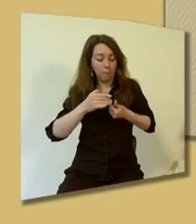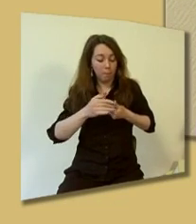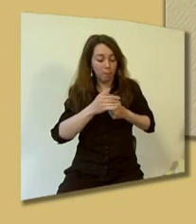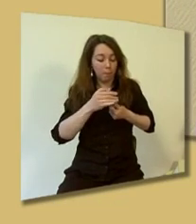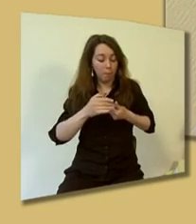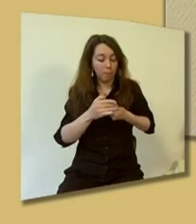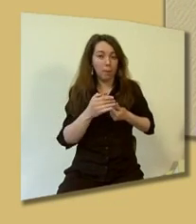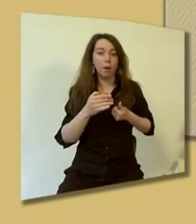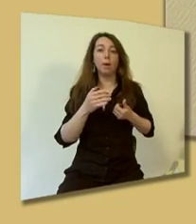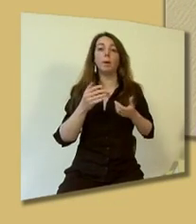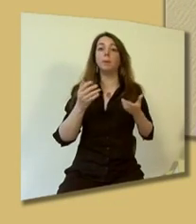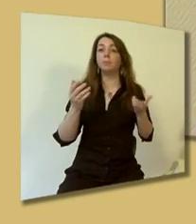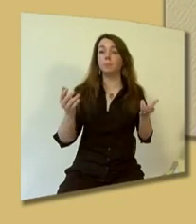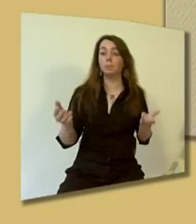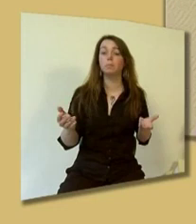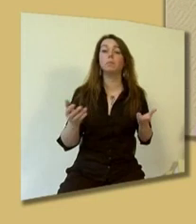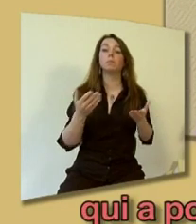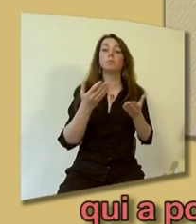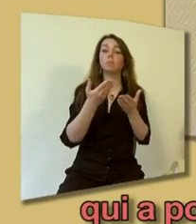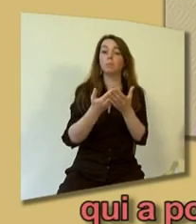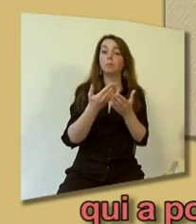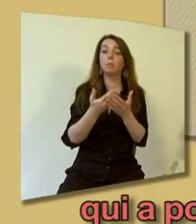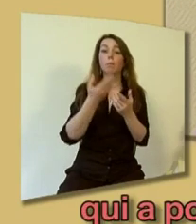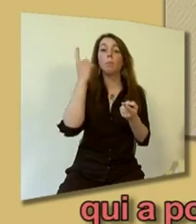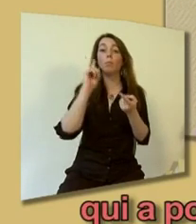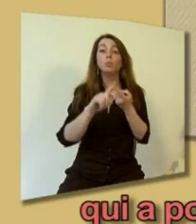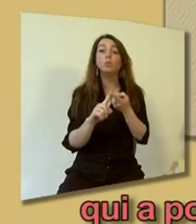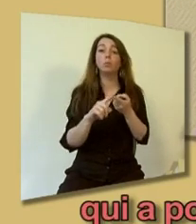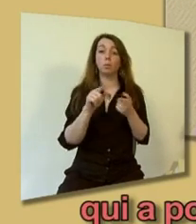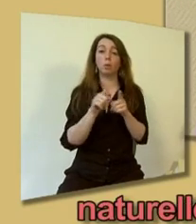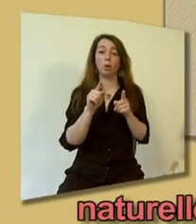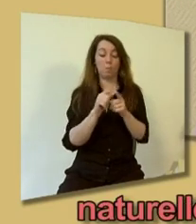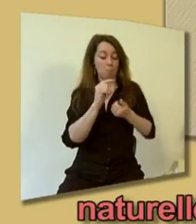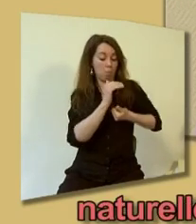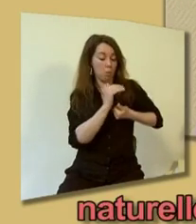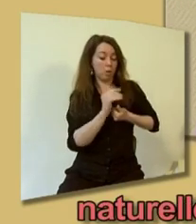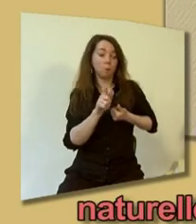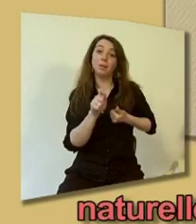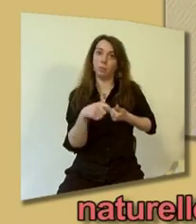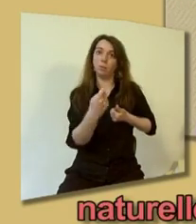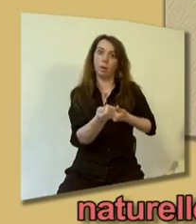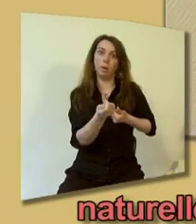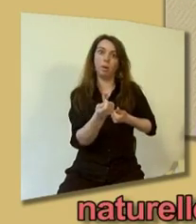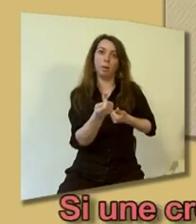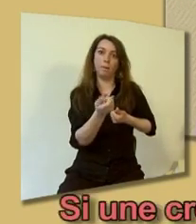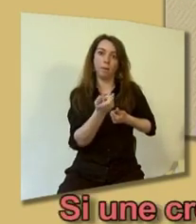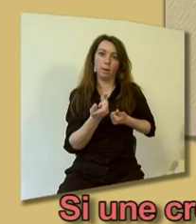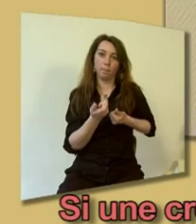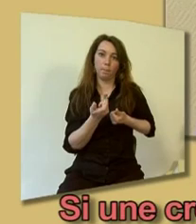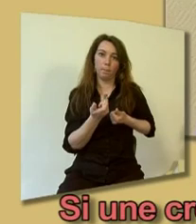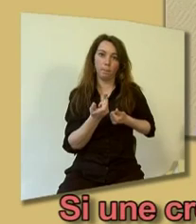maternel et qui a pour but de protéger naturellement en fait le mamelon.